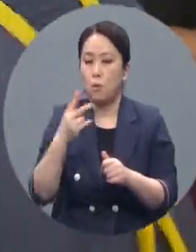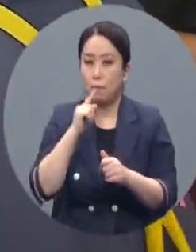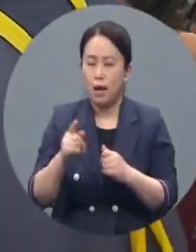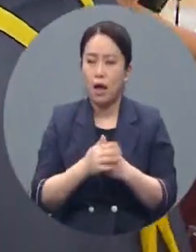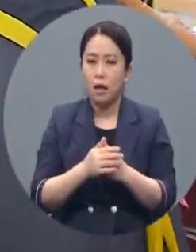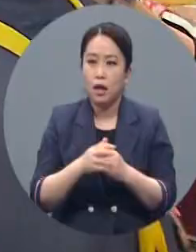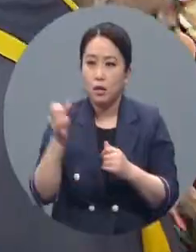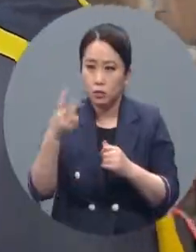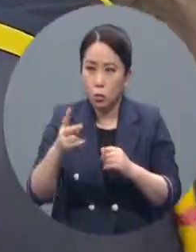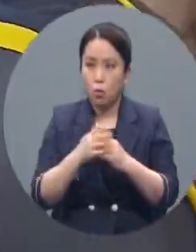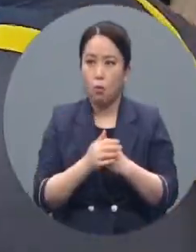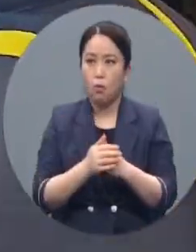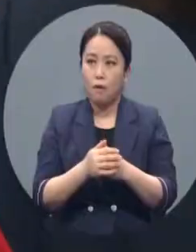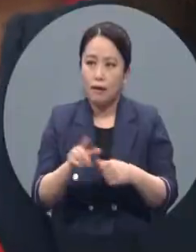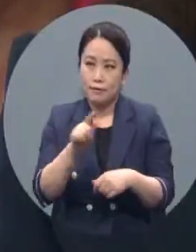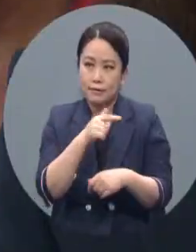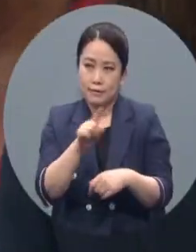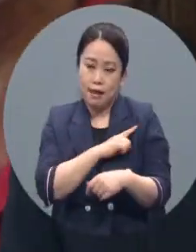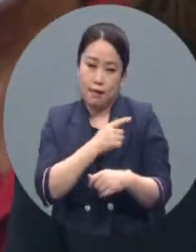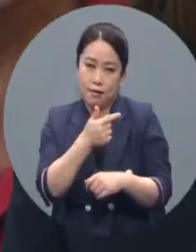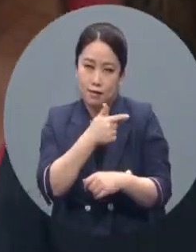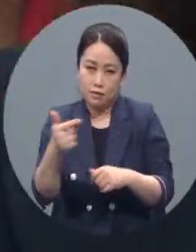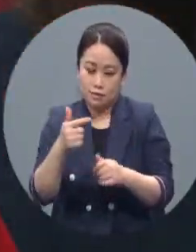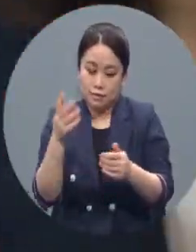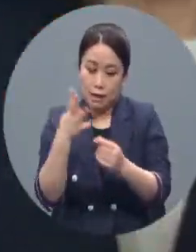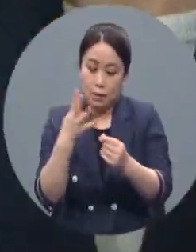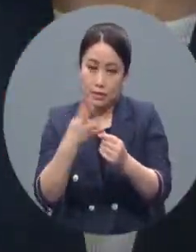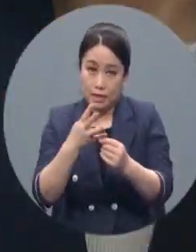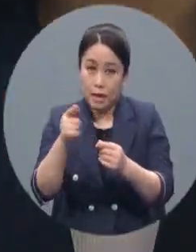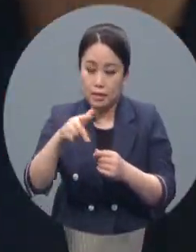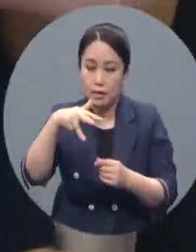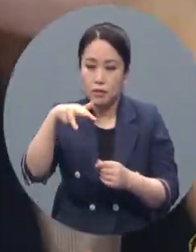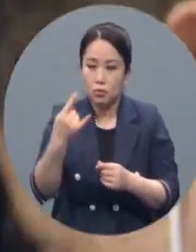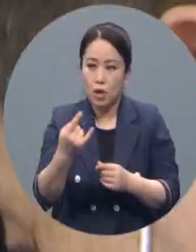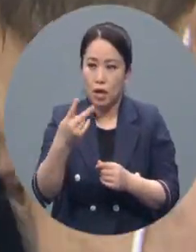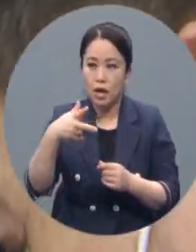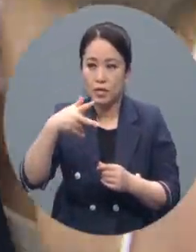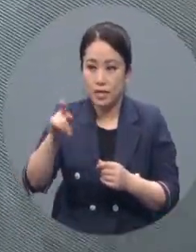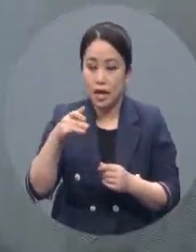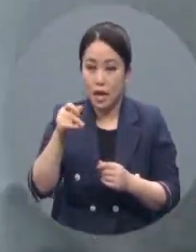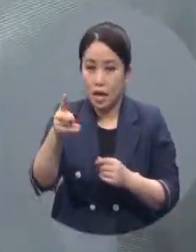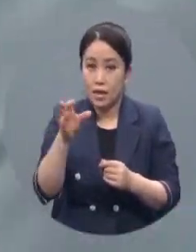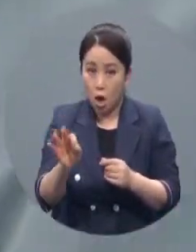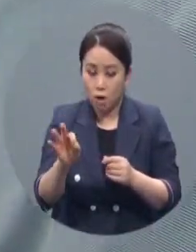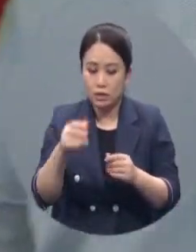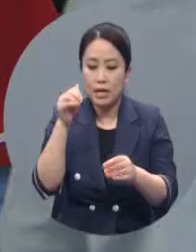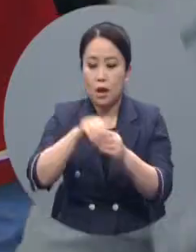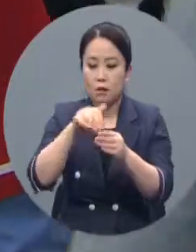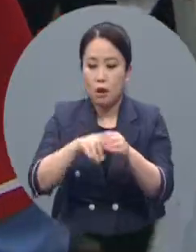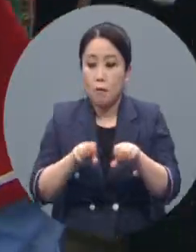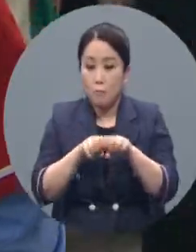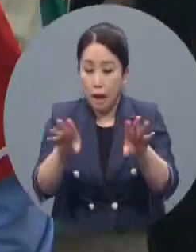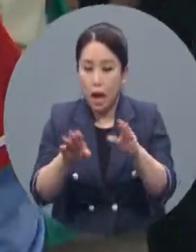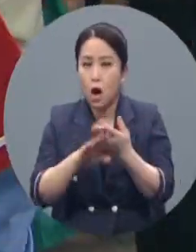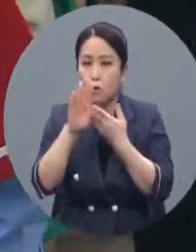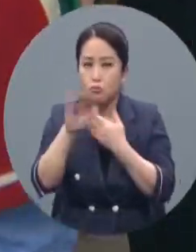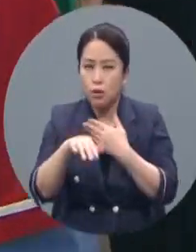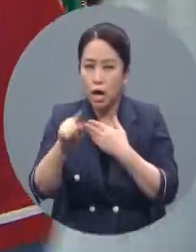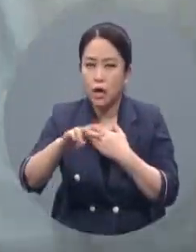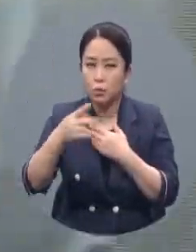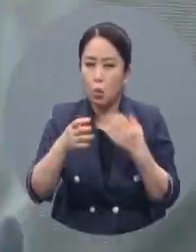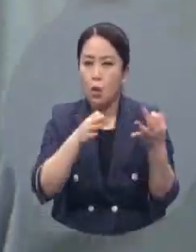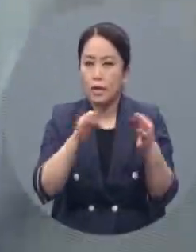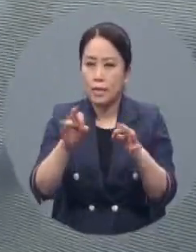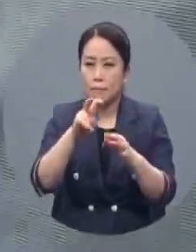경선전 빅4로 꼽히는 최재형 후보는 캠프 해체 뒤에도 해운대 을의 김미애 의원이 가장 가까이서